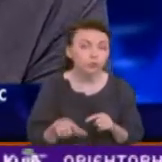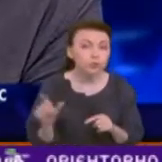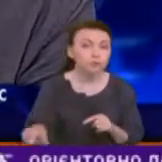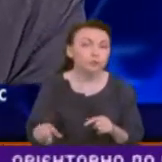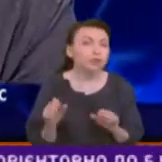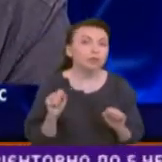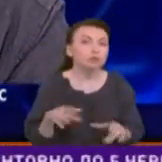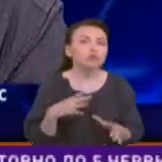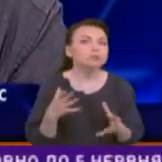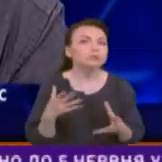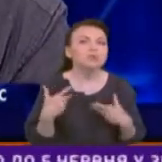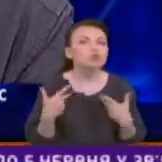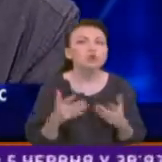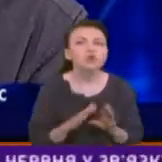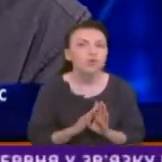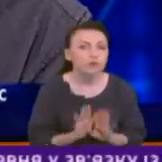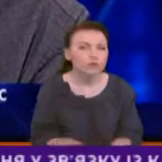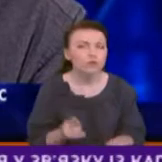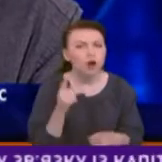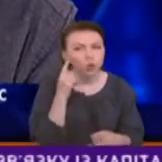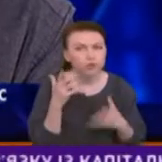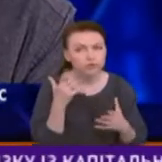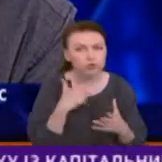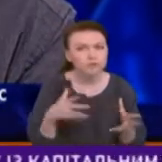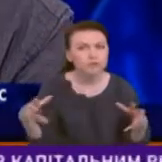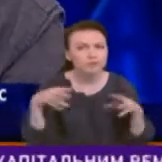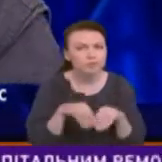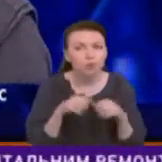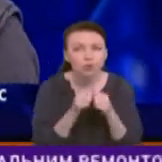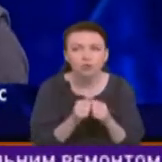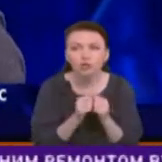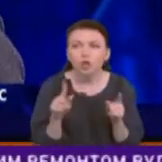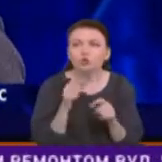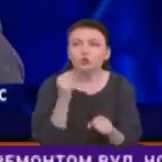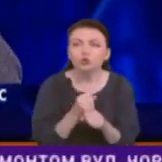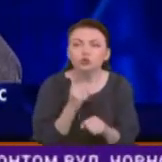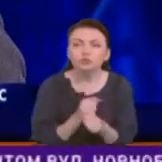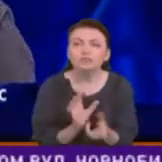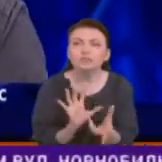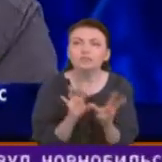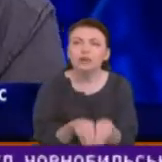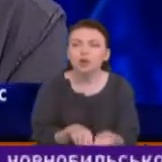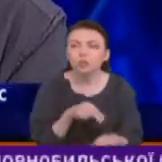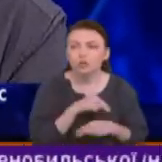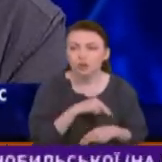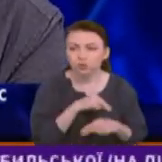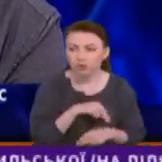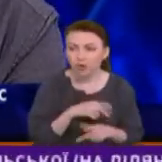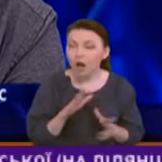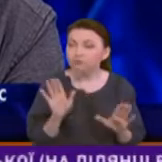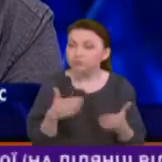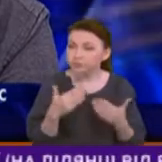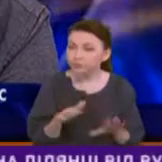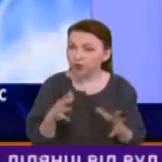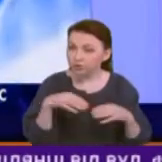ну, може, вони здоровалися, але уявити, що вони разом моляться, що вони разом щось роблять, спільну працю. А вони співають разом в хорі.